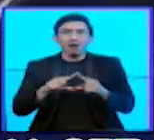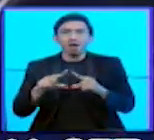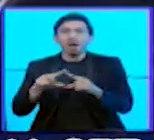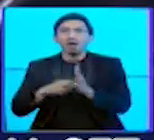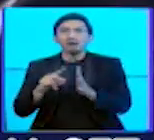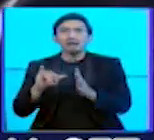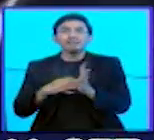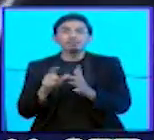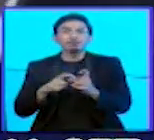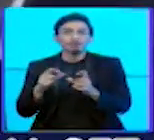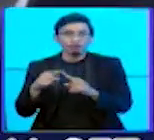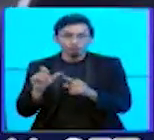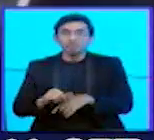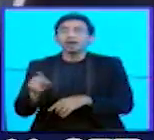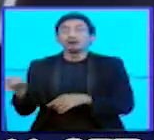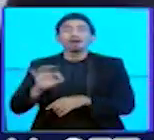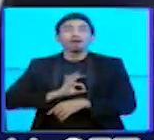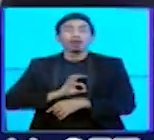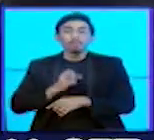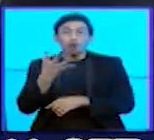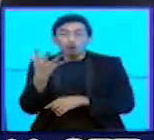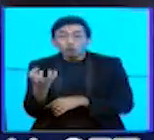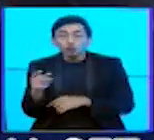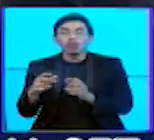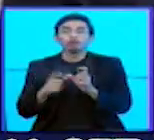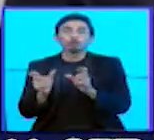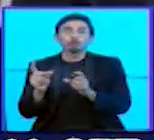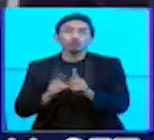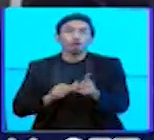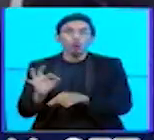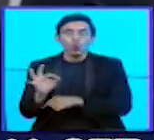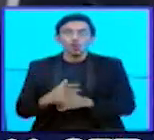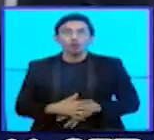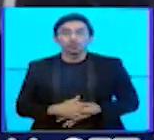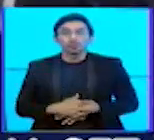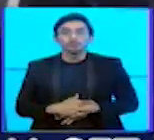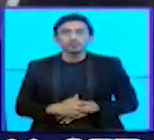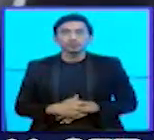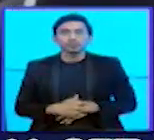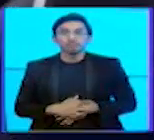melalui Deva Andri Musti dan perunggu dari Suryo Nugroho.